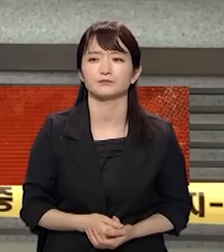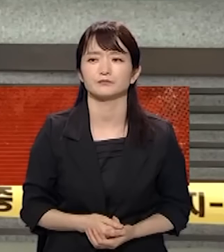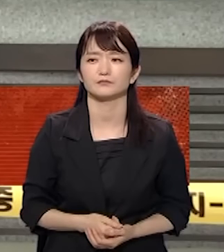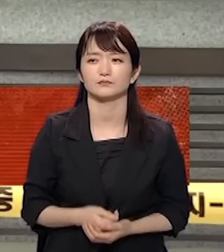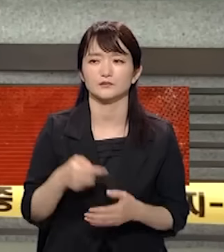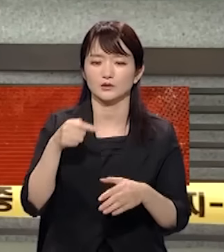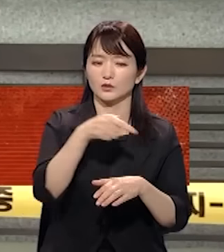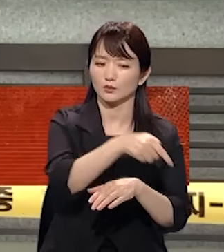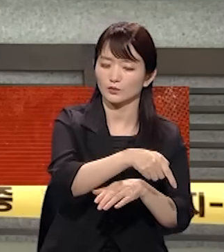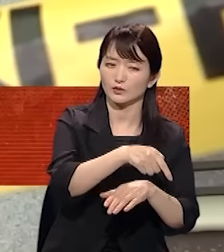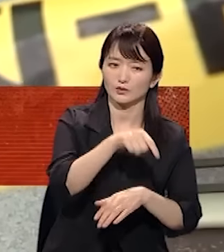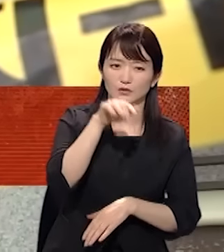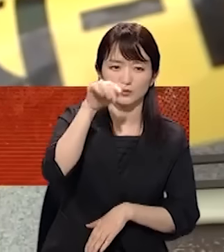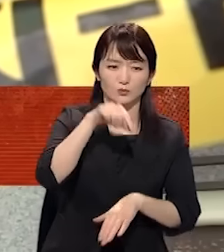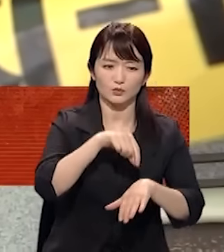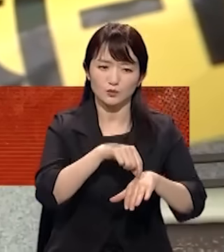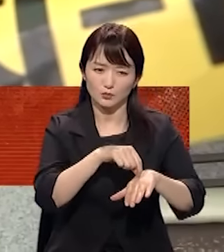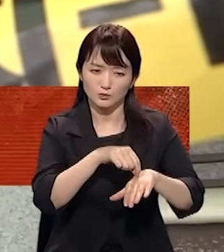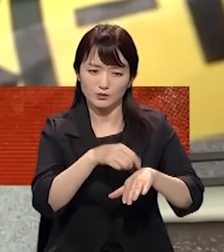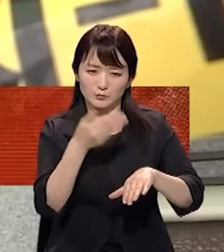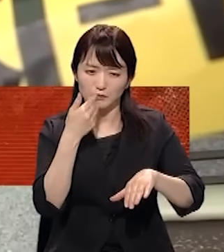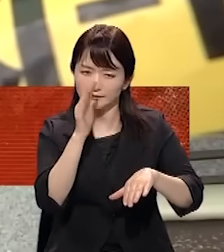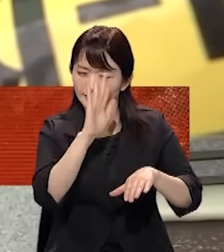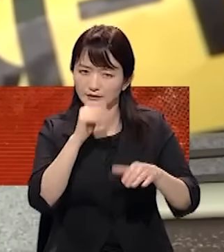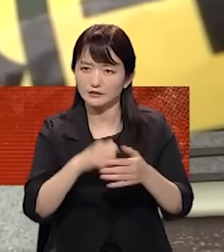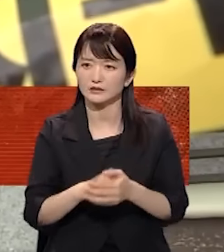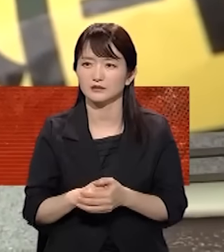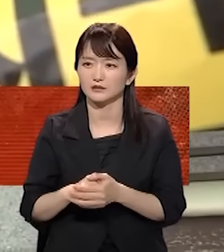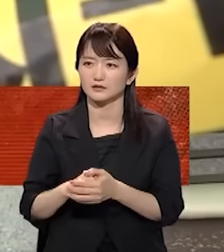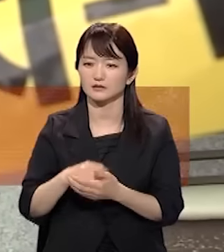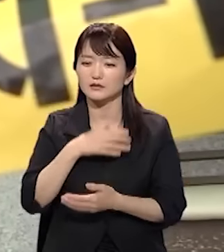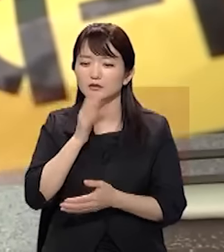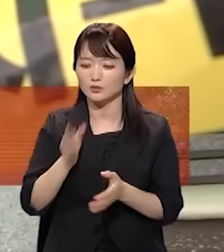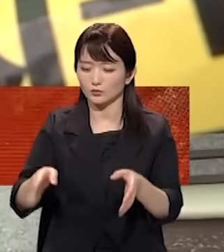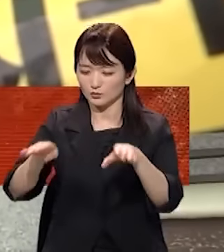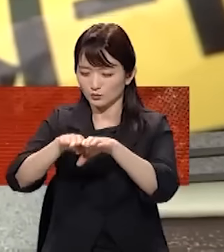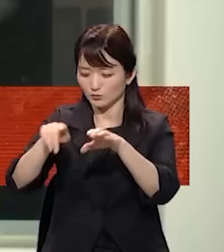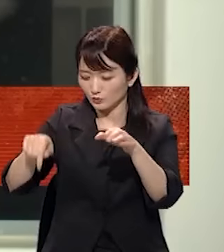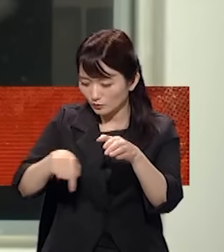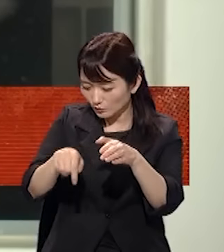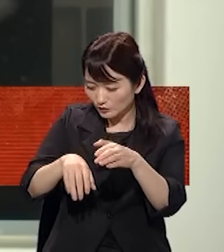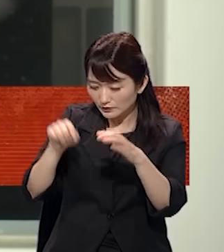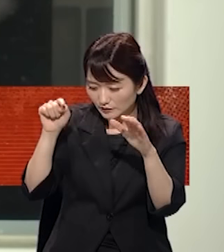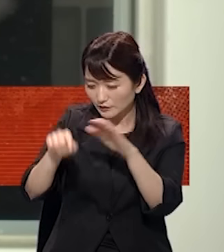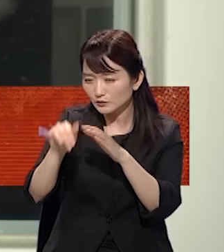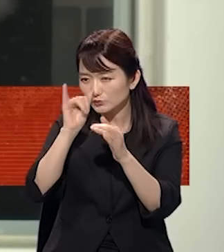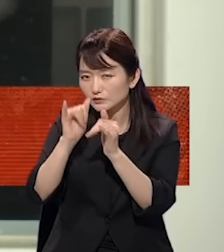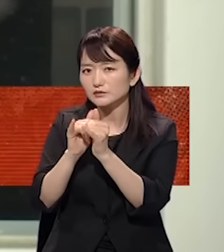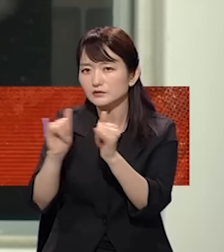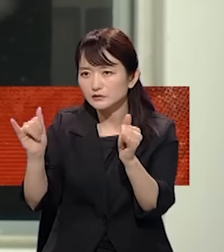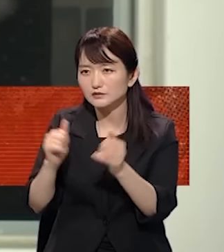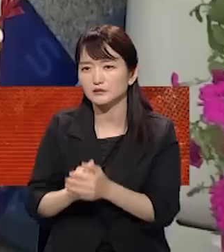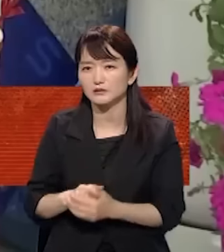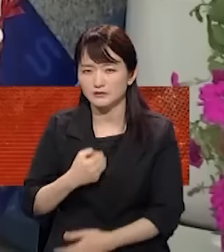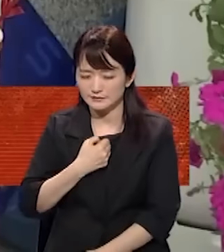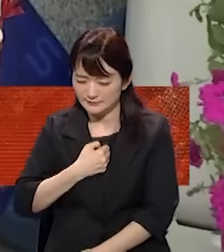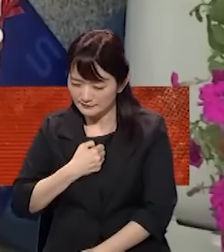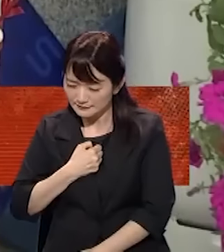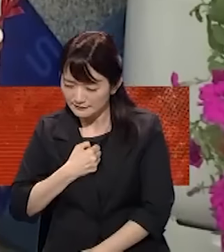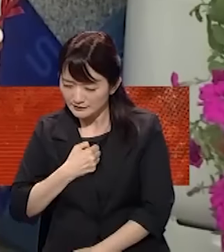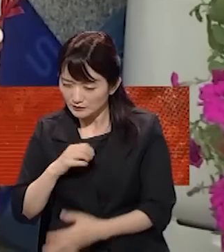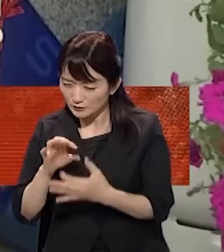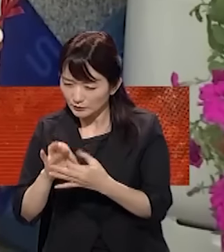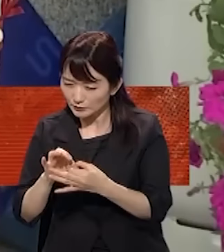외부 오리고기나 외부 소행이 아니고 내부에 있는 사람 경로당에 쉽게 접근할 수 있는 사람 또 이런 사람의 원한는 범죄가